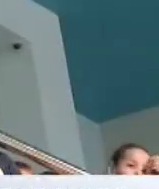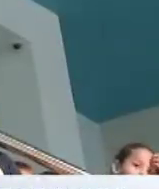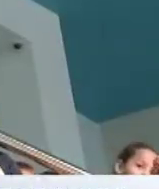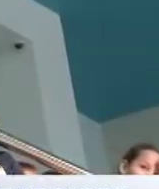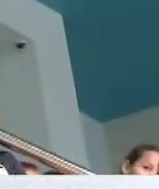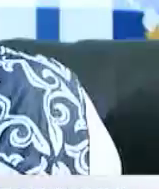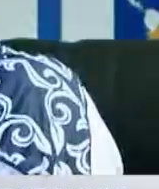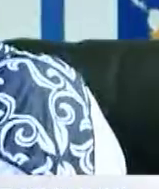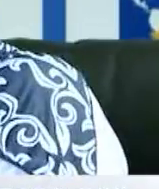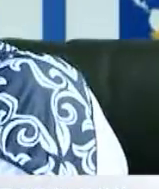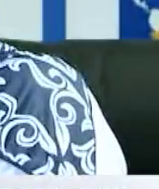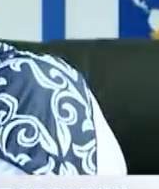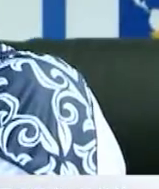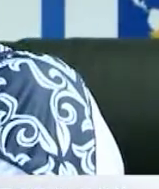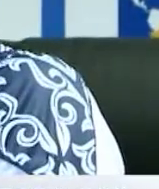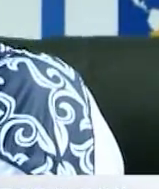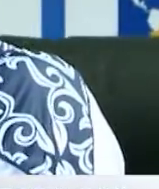Баландин.